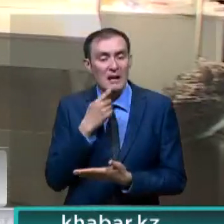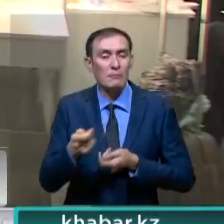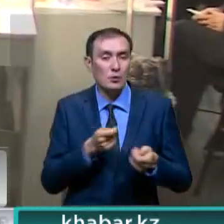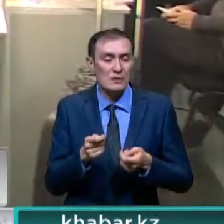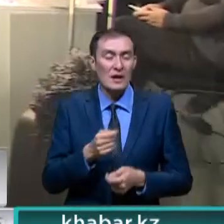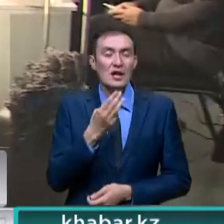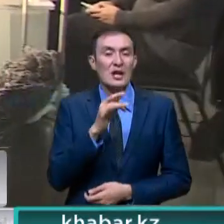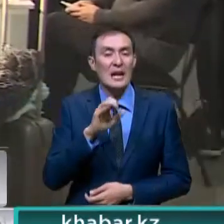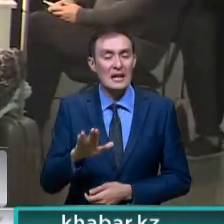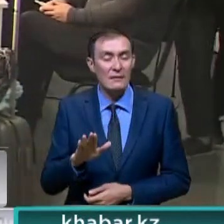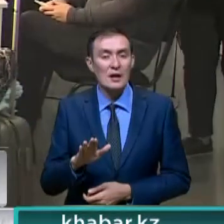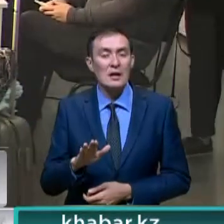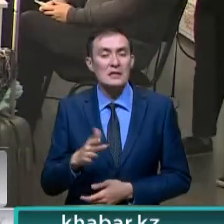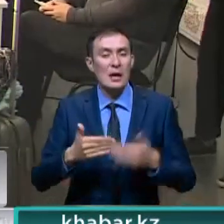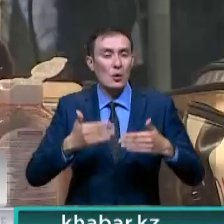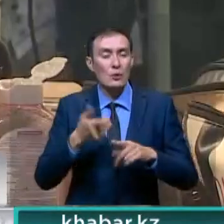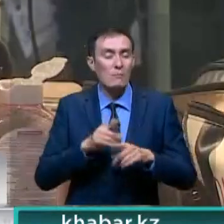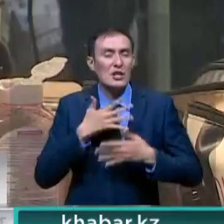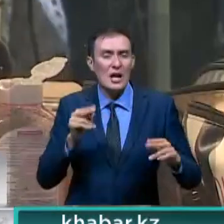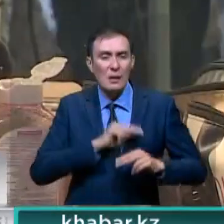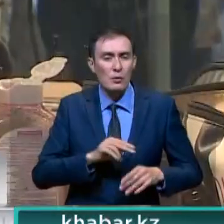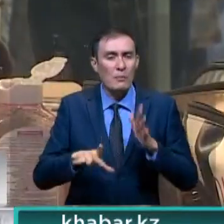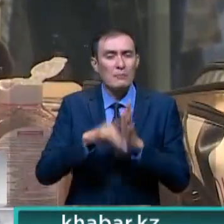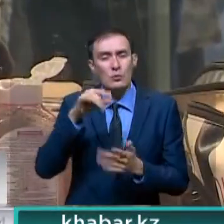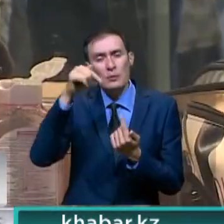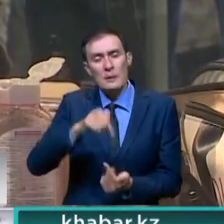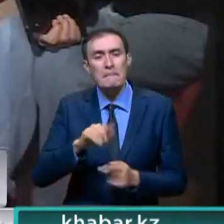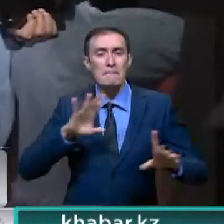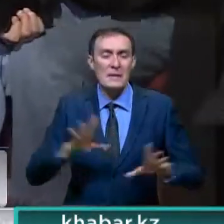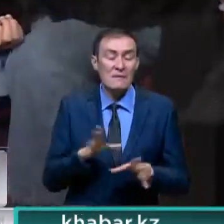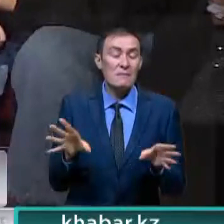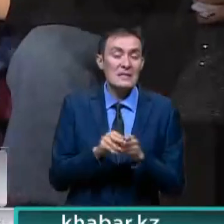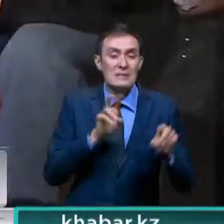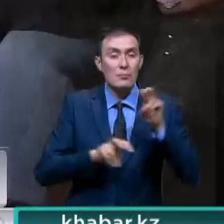продюсер Хамид Шангалиев. За кулисами огромная работа по подбору песен, поэтому